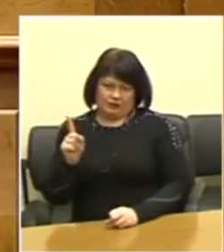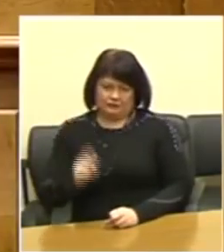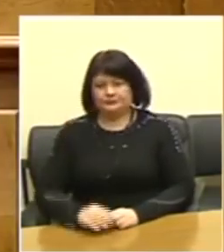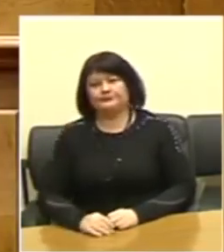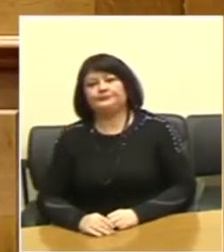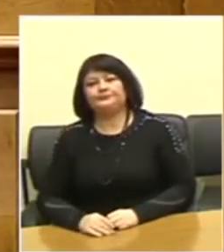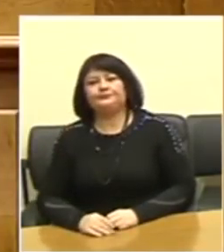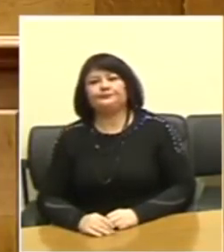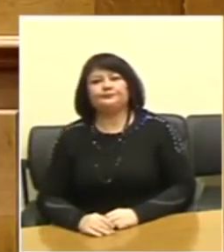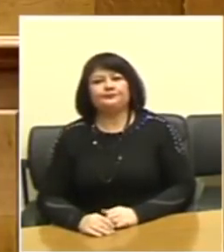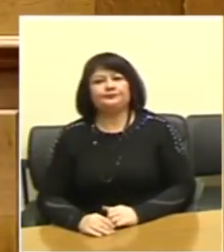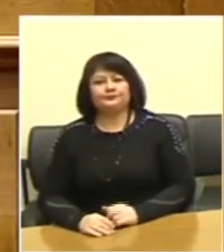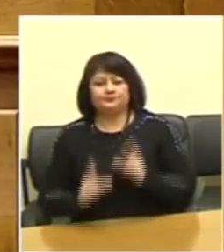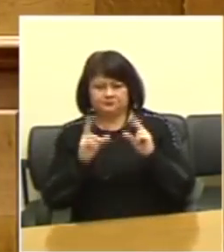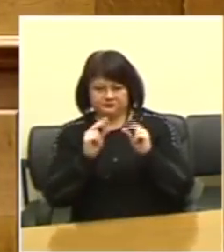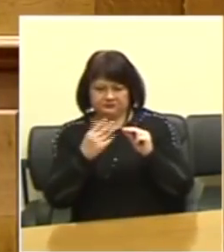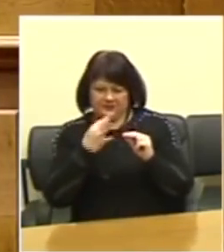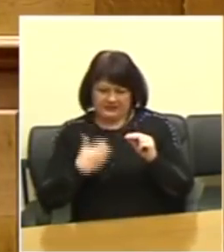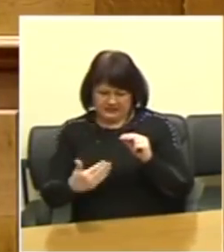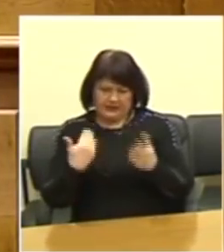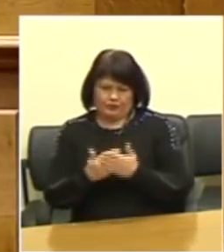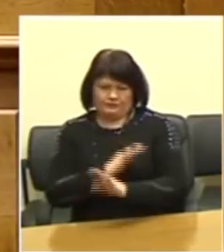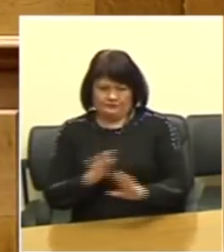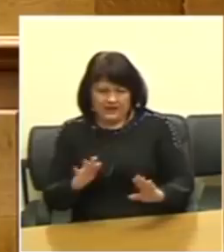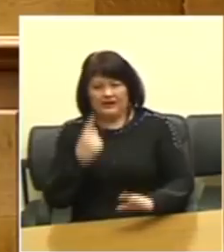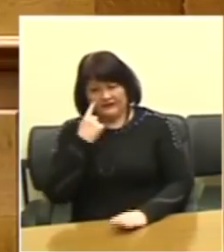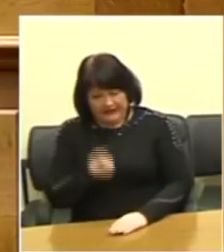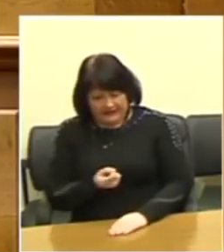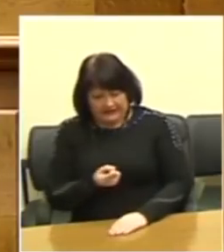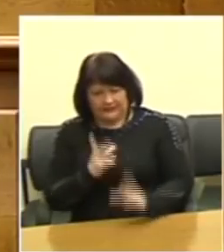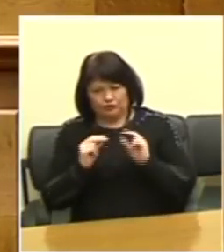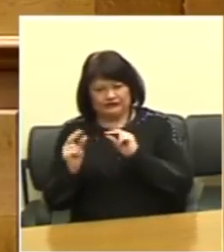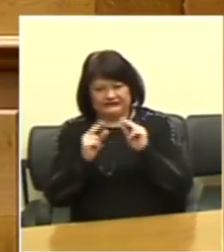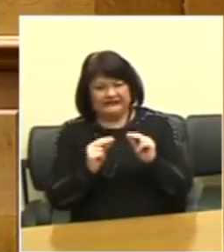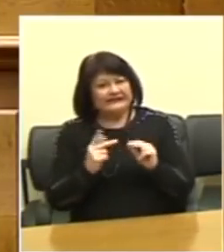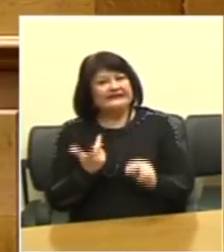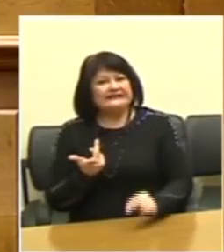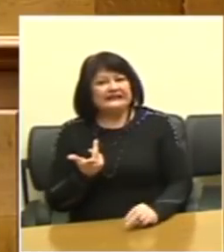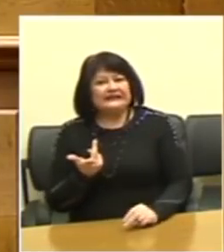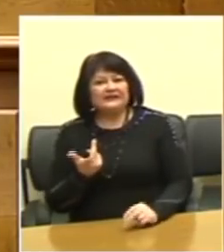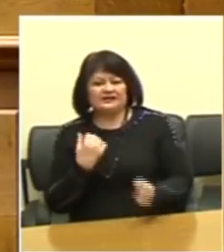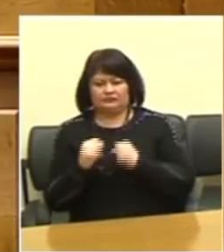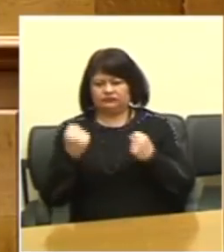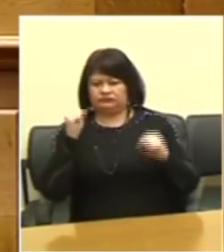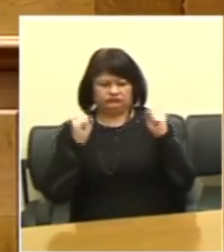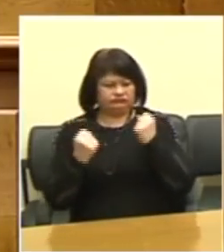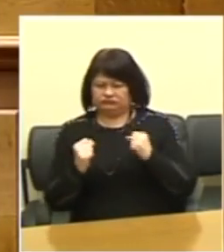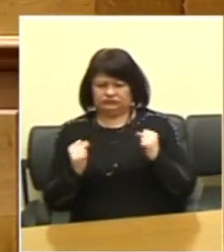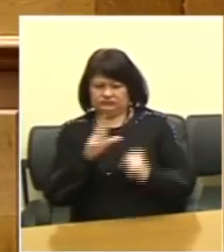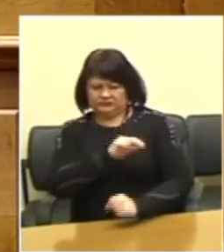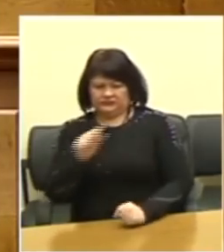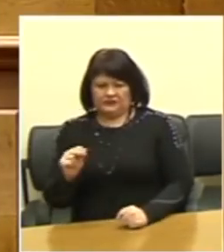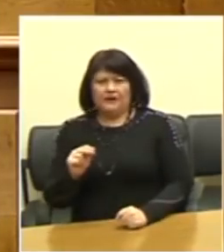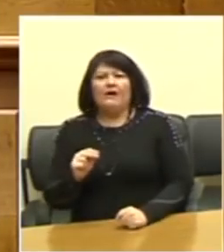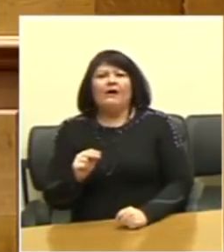η συζήτηση ολοκληρώνεται, αναδεικνύεται η κοινή αντιδραστική κατεύθυνση που